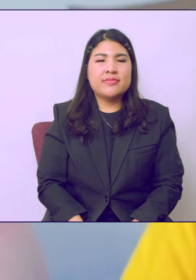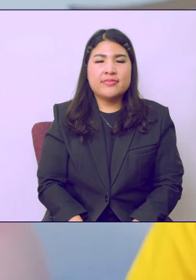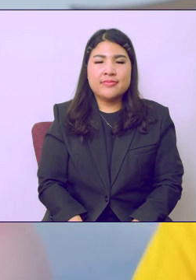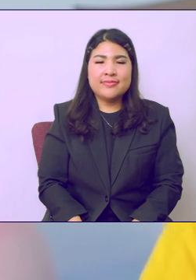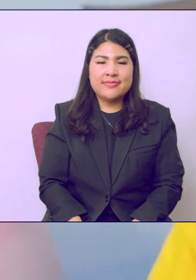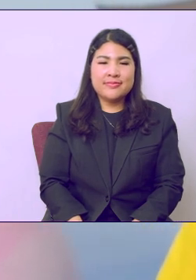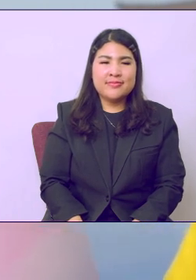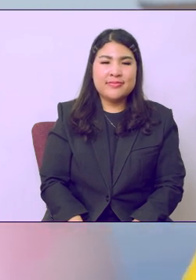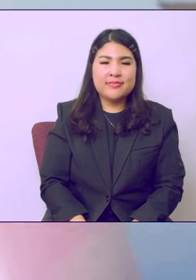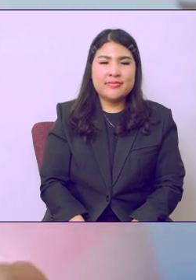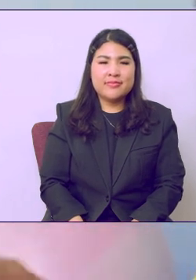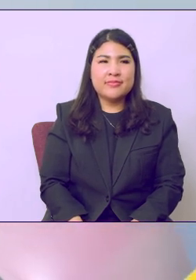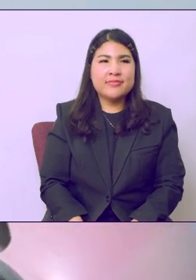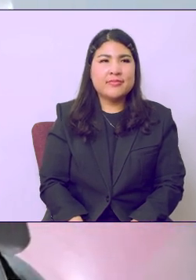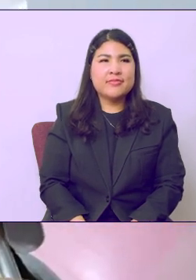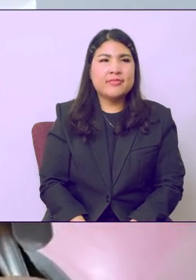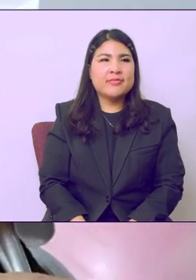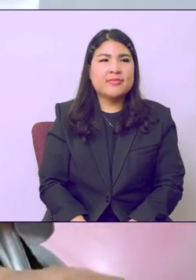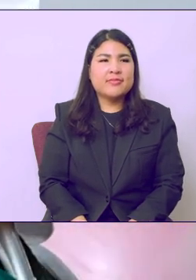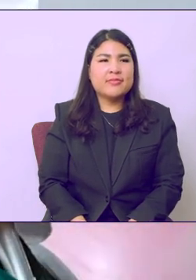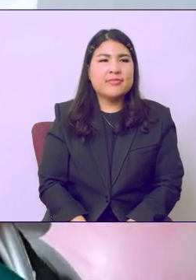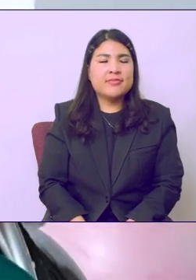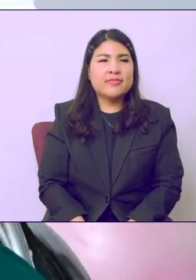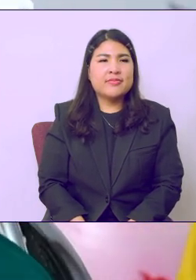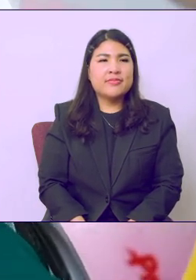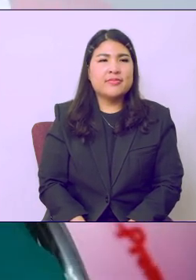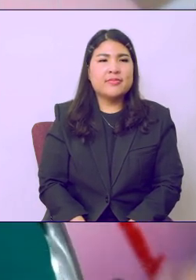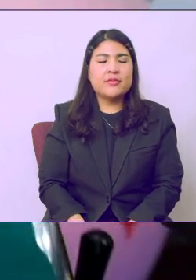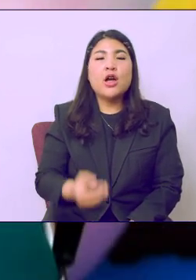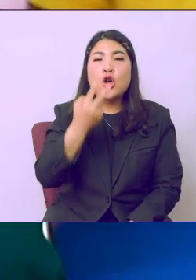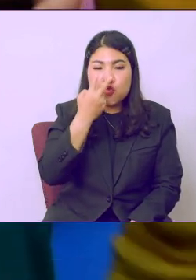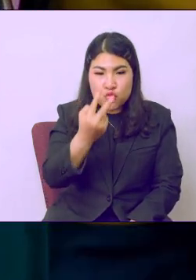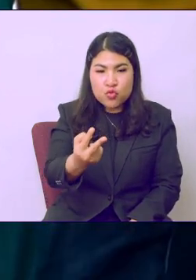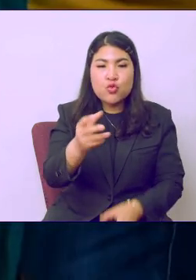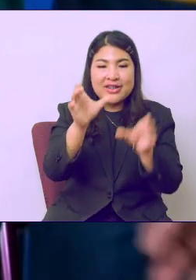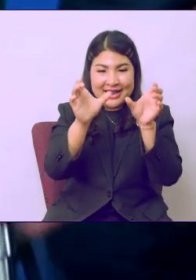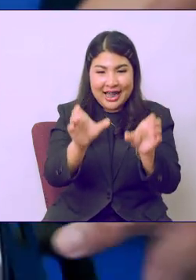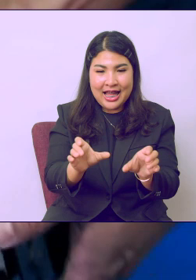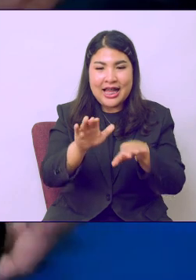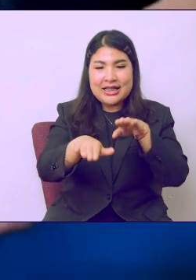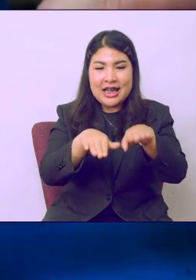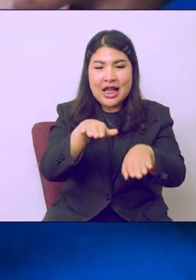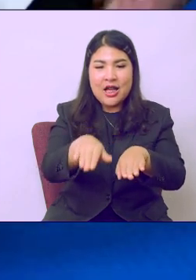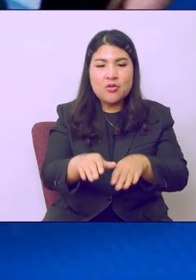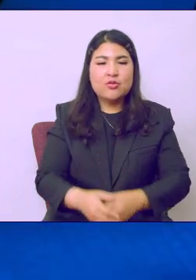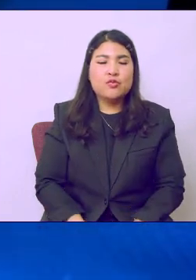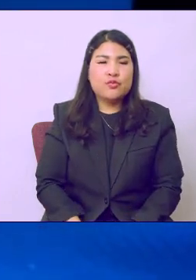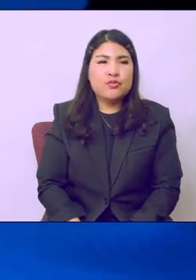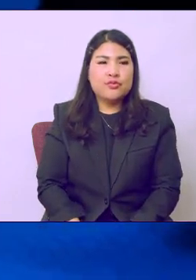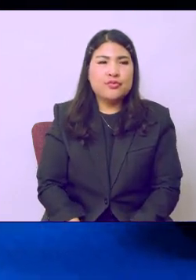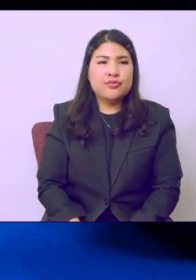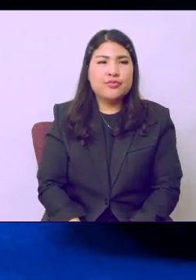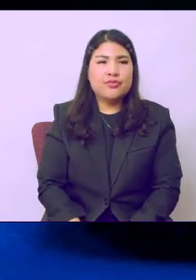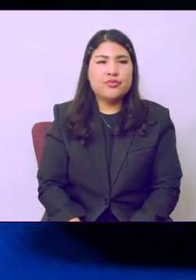เดี๋ยวหมุนๆหมุน 2ข้างพร้อมกันเลยคราวนี้ดูขาน้องเนาะอ่ะเดี๋ยวโฟกัสที่เท้าน้องก่อนนะครับ